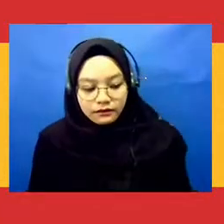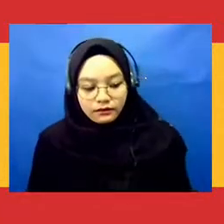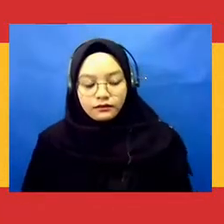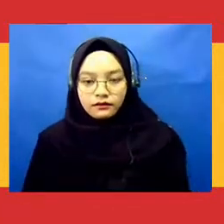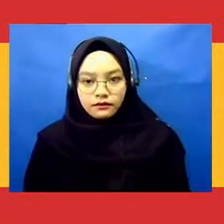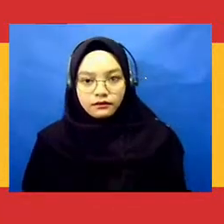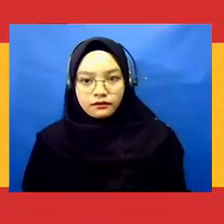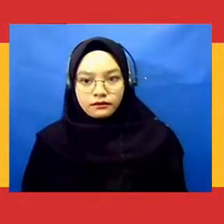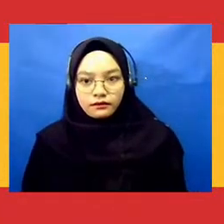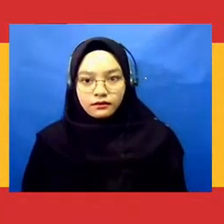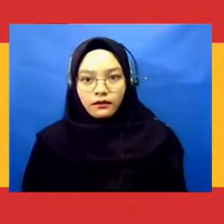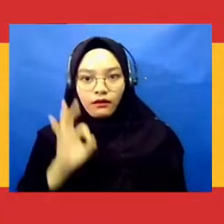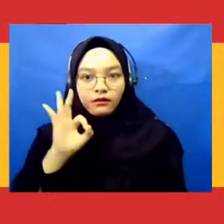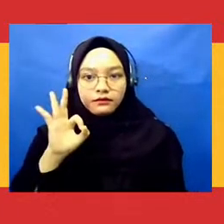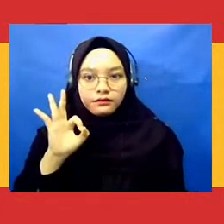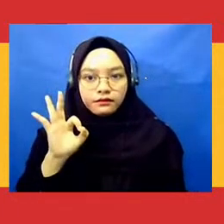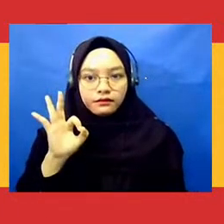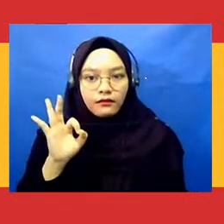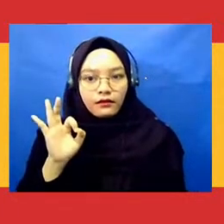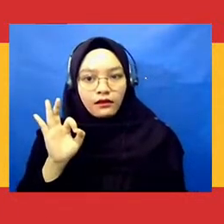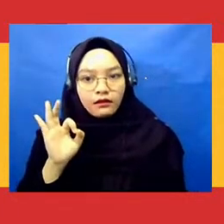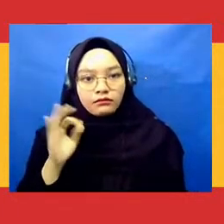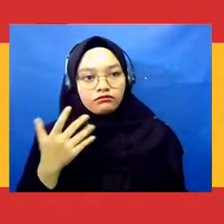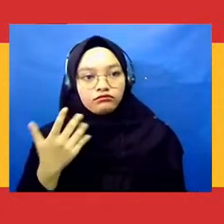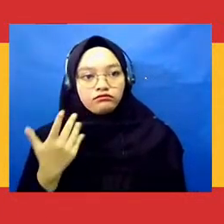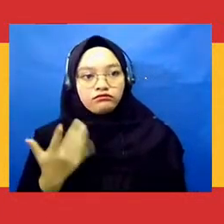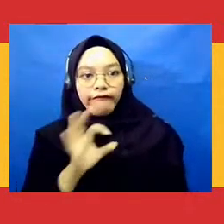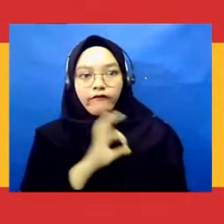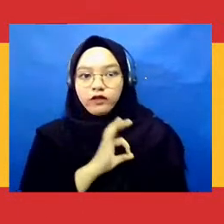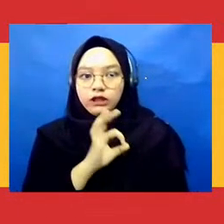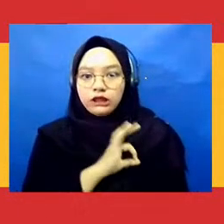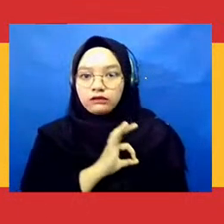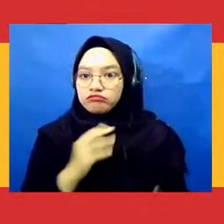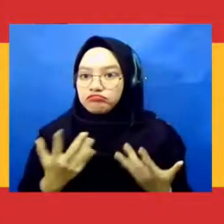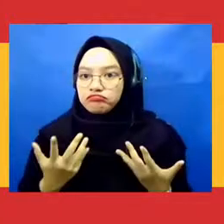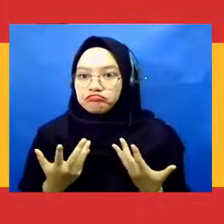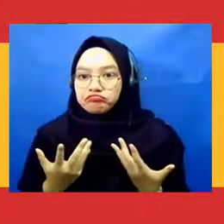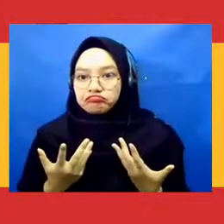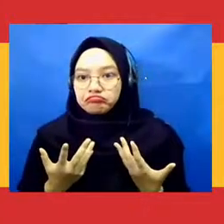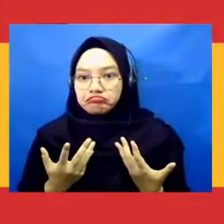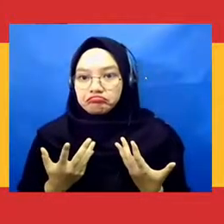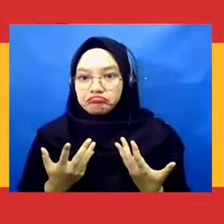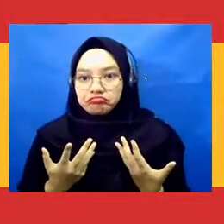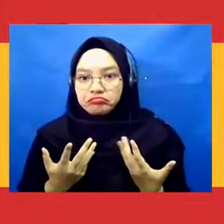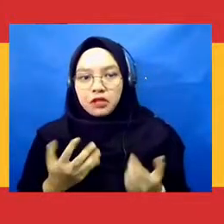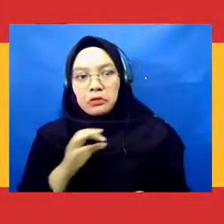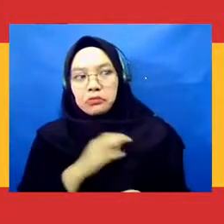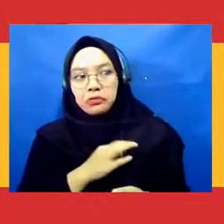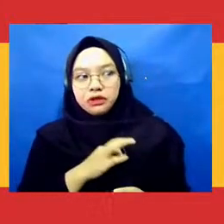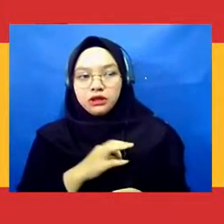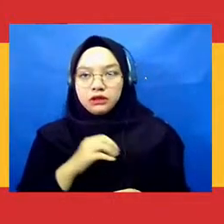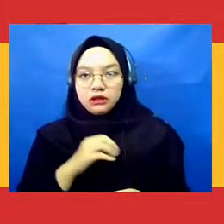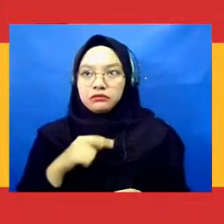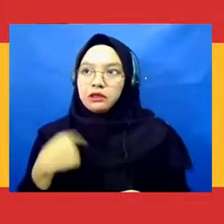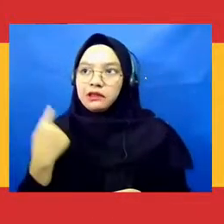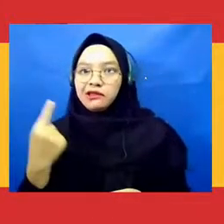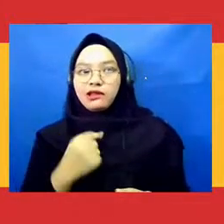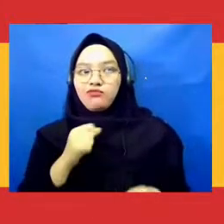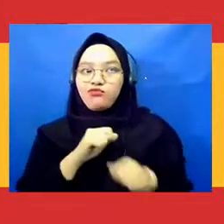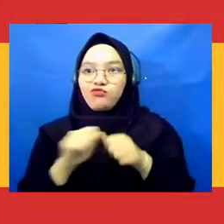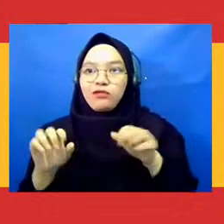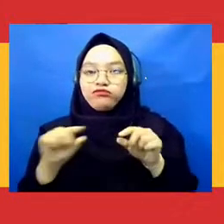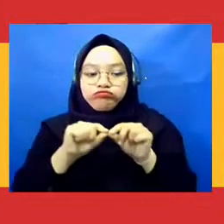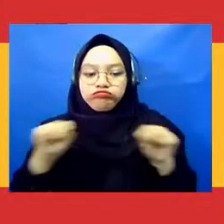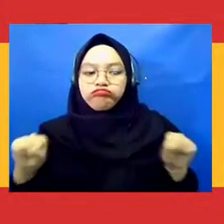Oke. Nah, apa gunanya ini? Apa gunanya kita melakukan garis-garis ini?